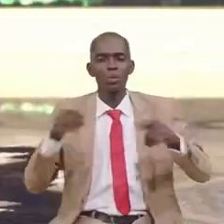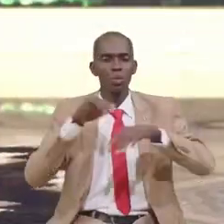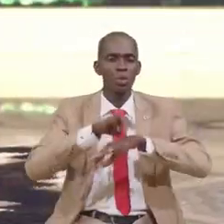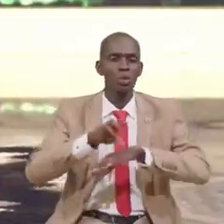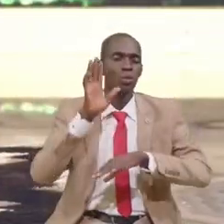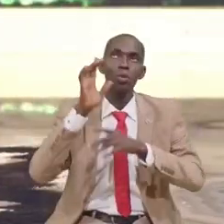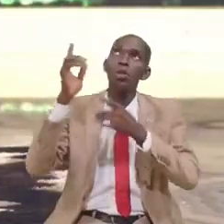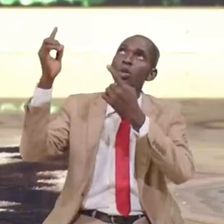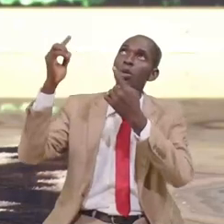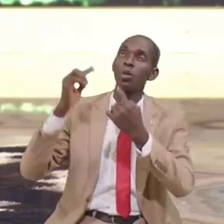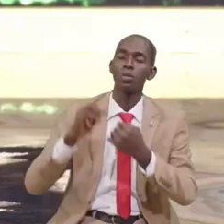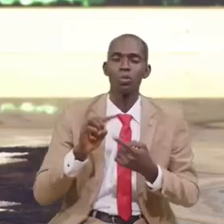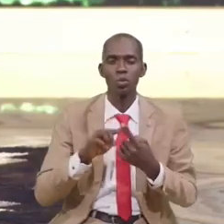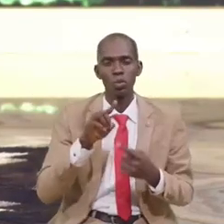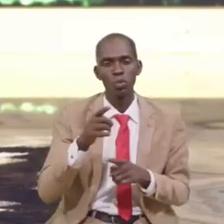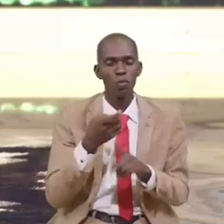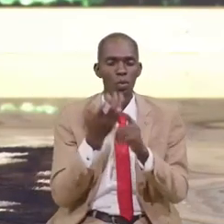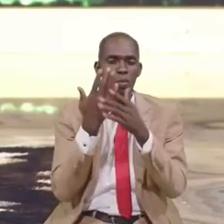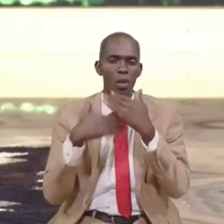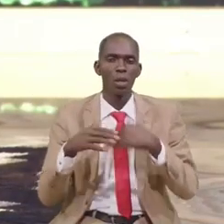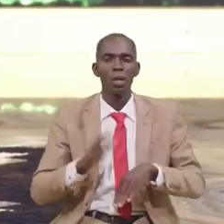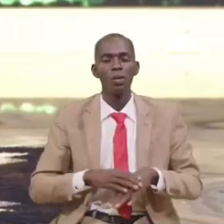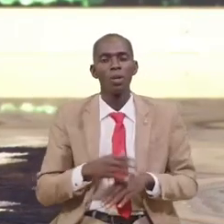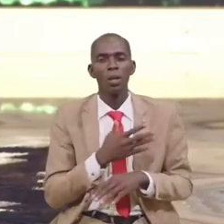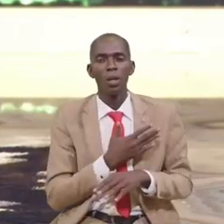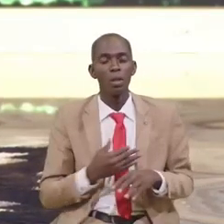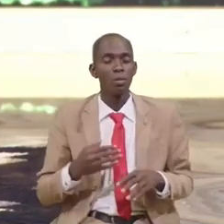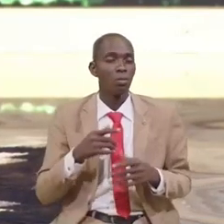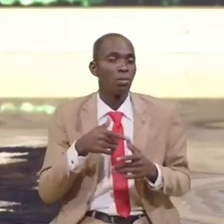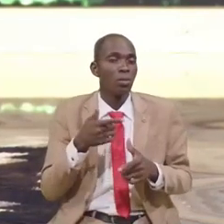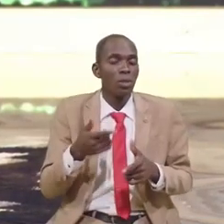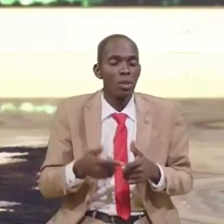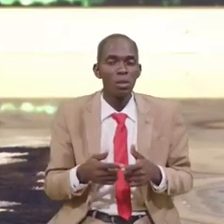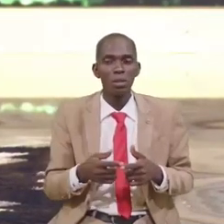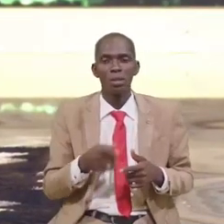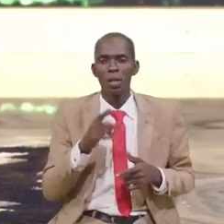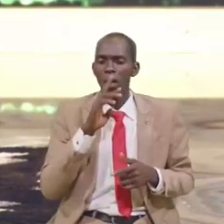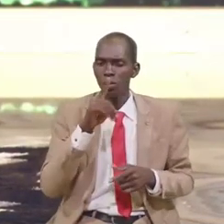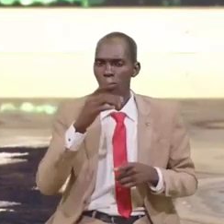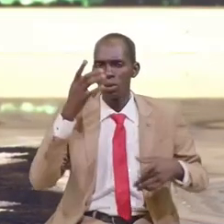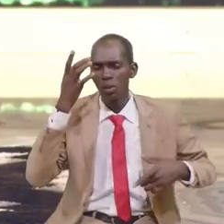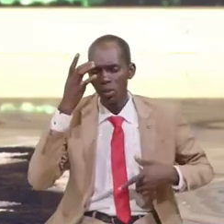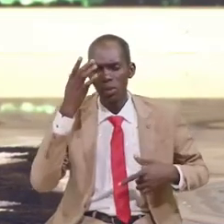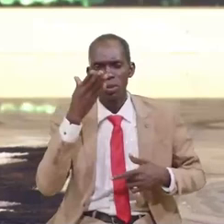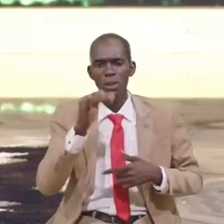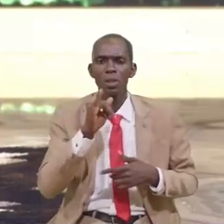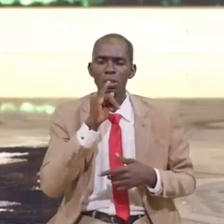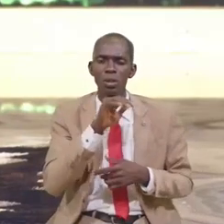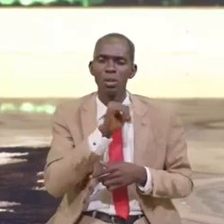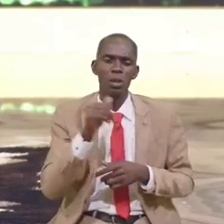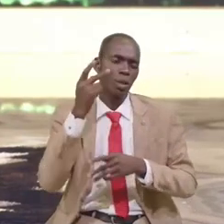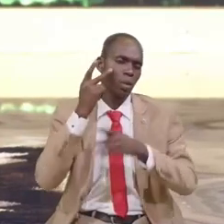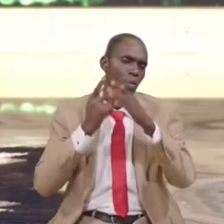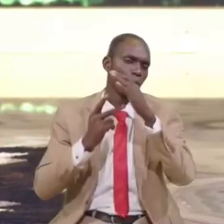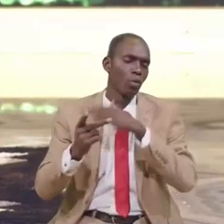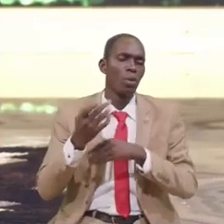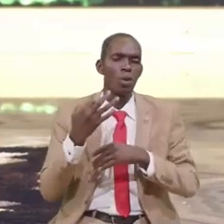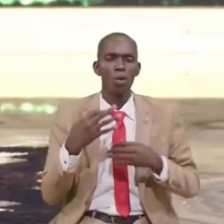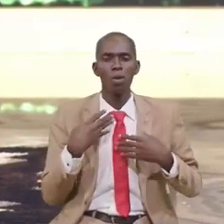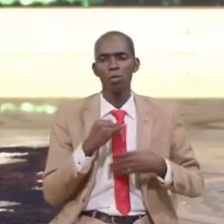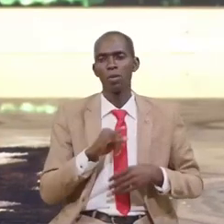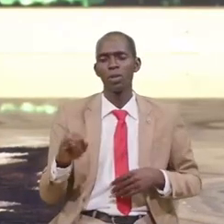la manifestation de la guérison. Vous êtes malade et la prophétie de la guérison et vos